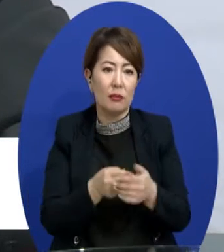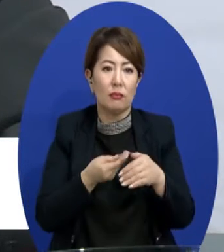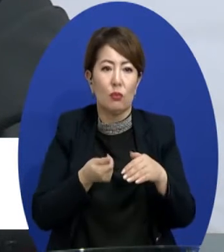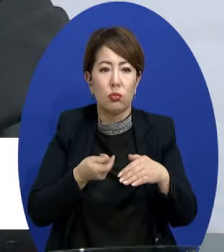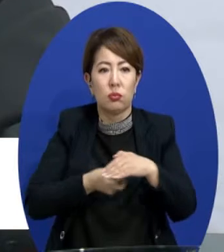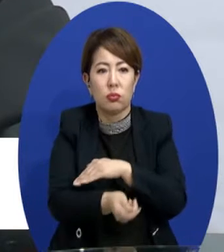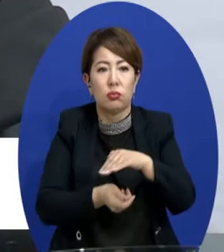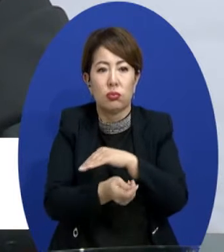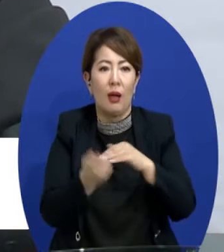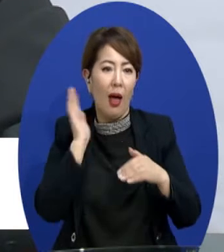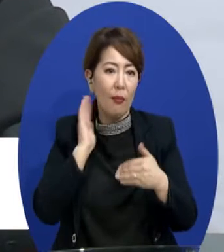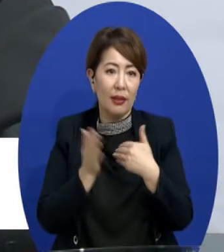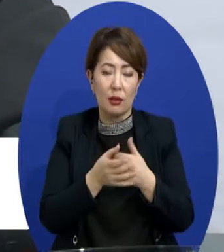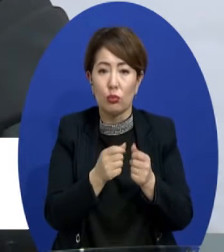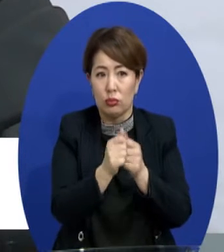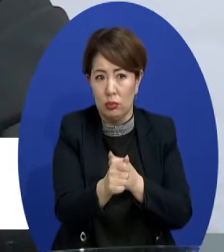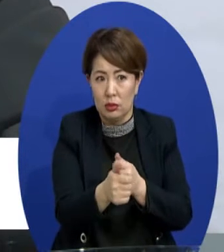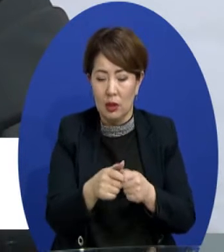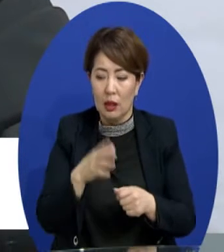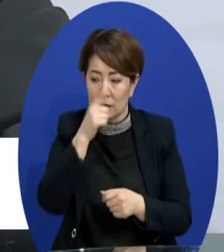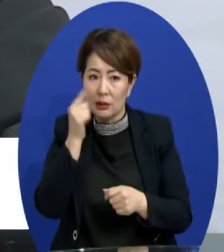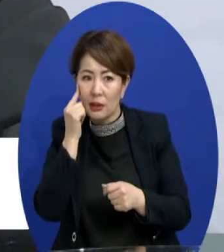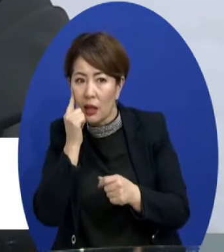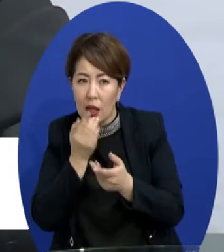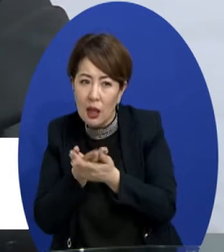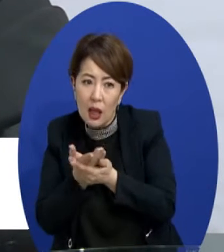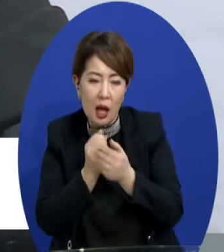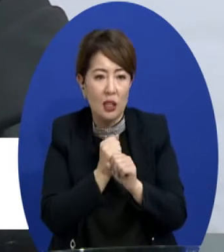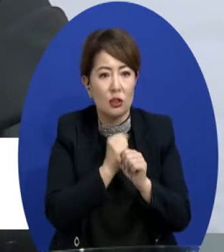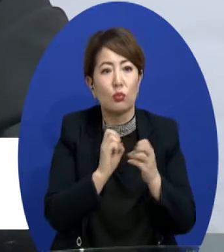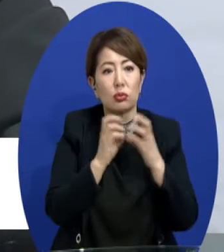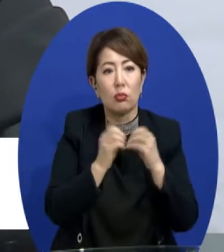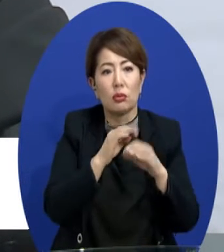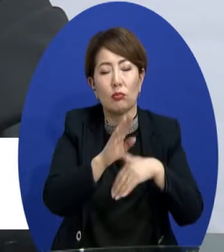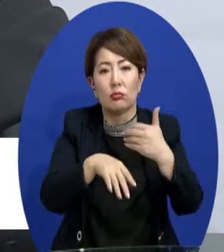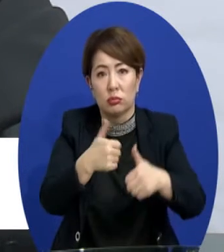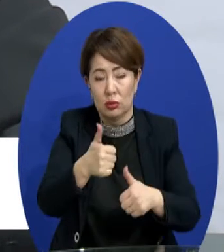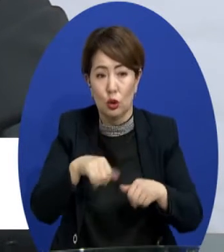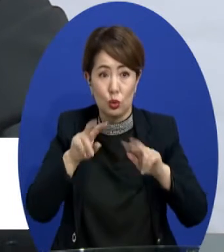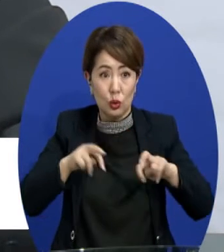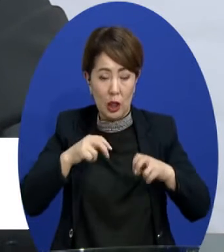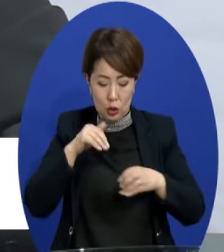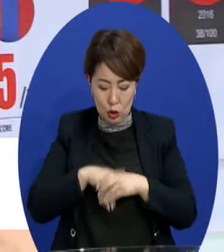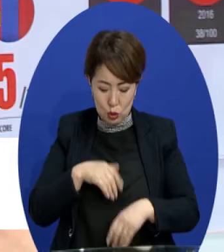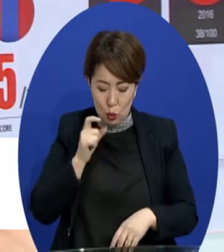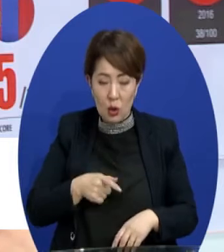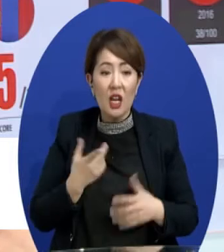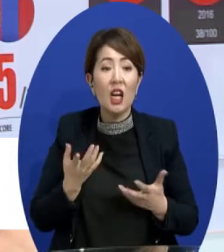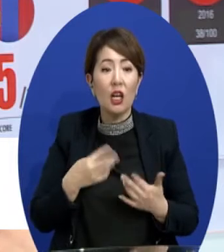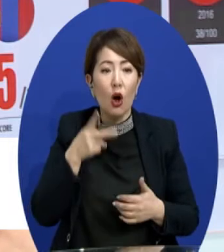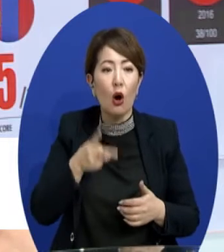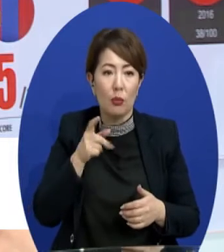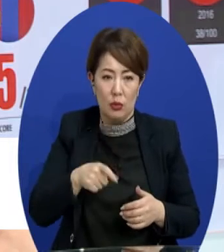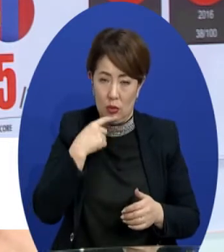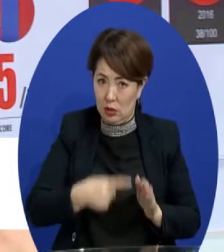хамгийн ихээр танил талаа ашиглаж одоо ажил эрхийг бүтээсэн гэдгийг бол судалгаанд оролцсон 2000 илэрхийлсэн байна. Хүний